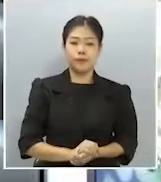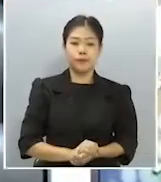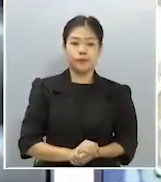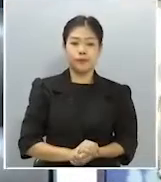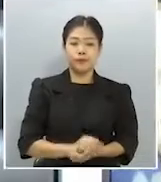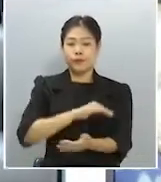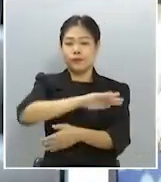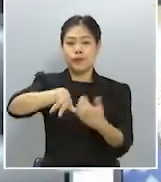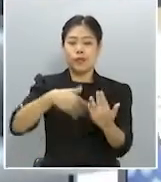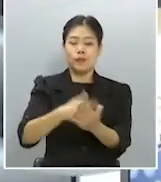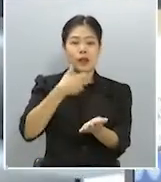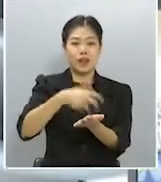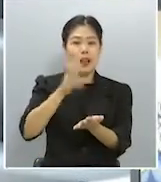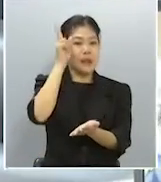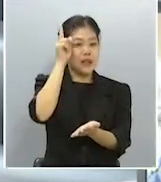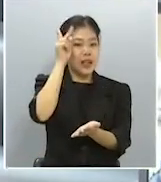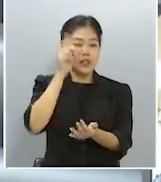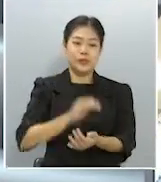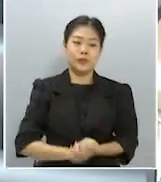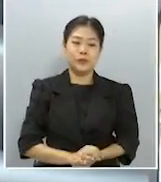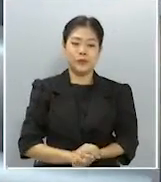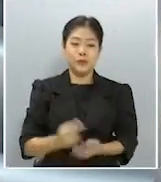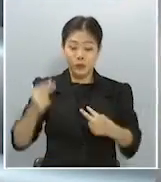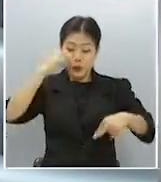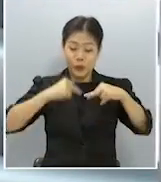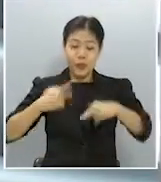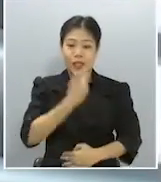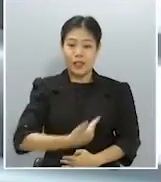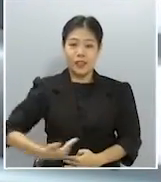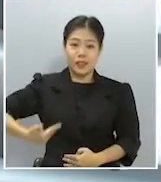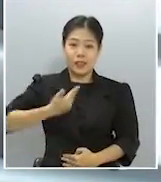และทั้งหมดนี้คือบอกข่าวเล่าอากาศวันนี้ช่วงนี้รักษาสุขภาพด้วยนะคะสวัสดีค่ะ